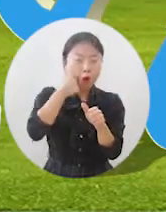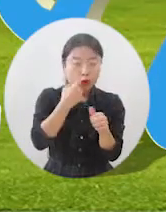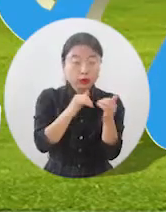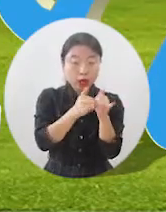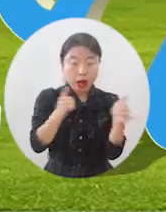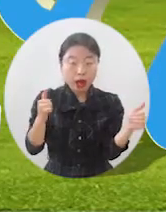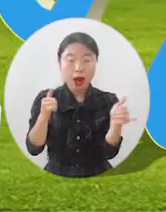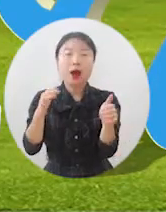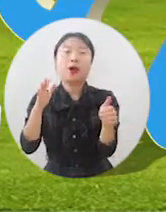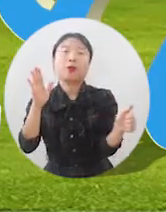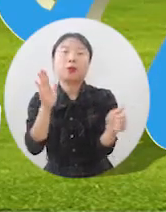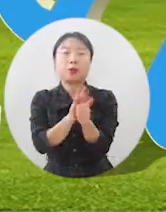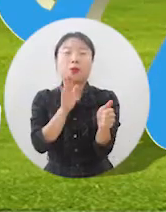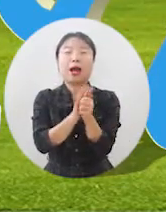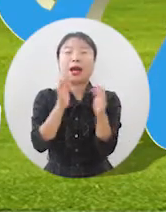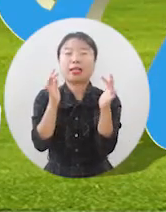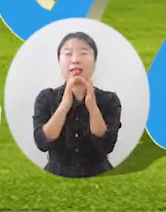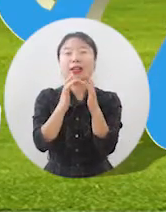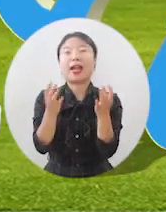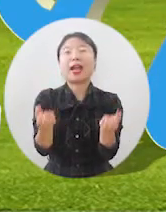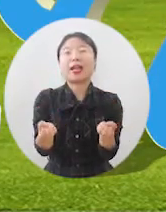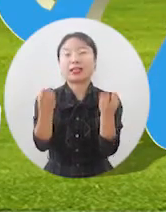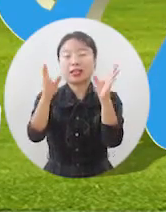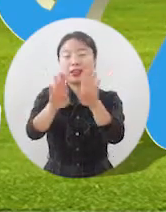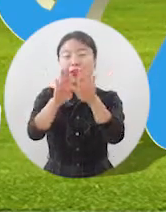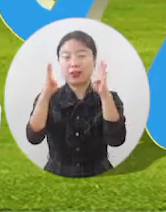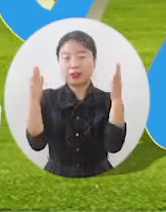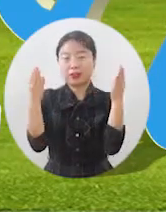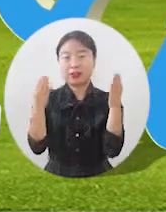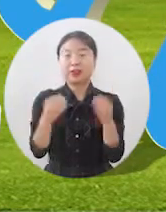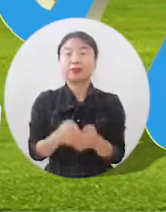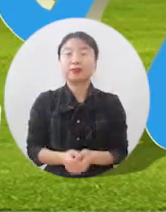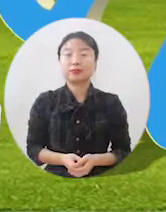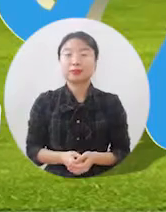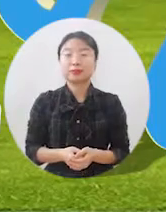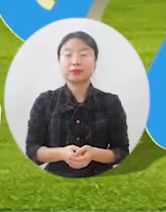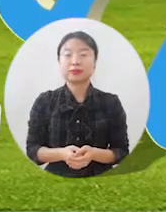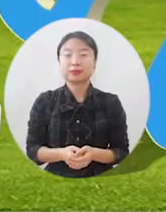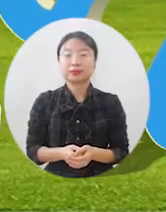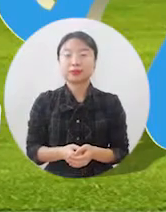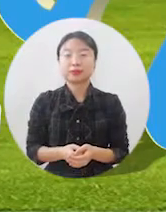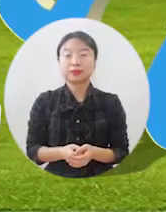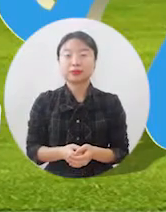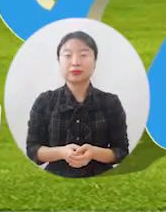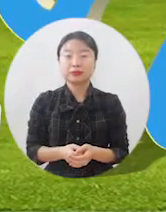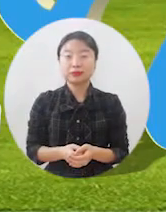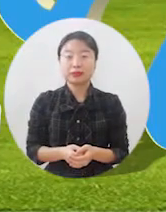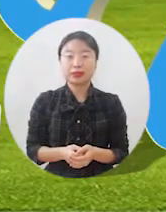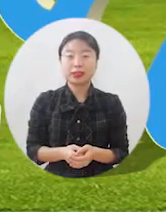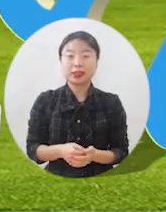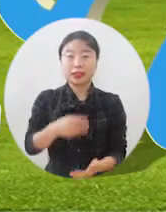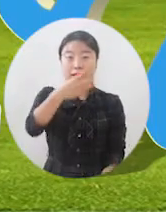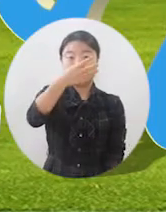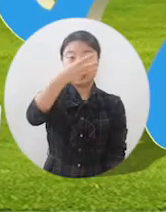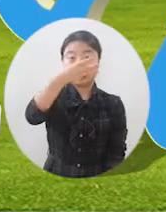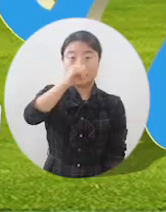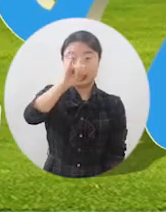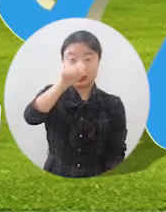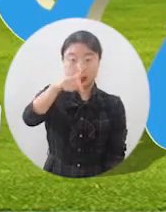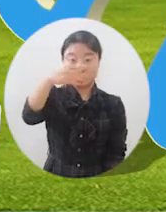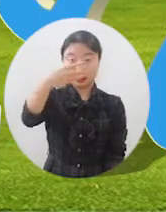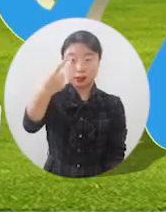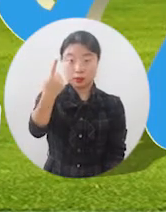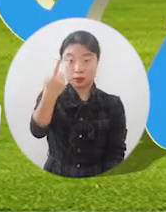위한 온라인 마케팅 지원 캠페인 틱톡 해시태그 캠페인을 개최합니다. 1인 창조기업 해시태그